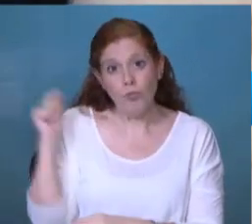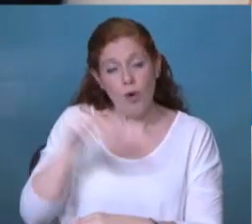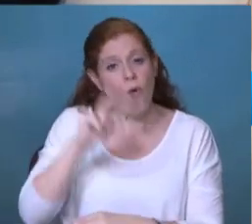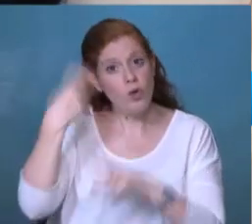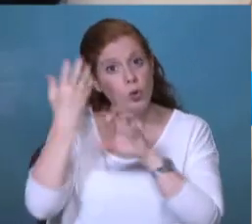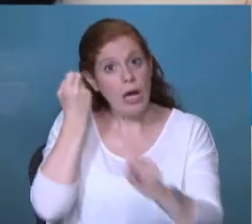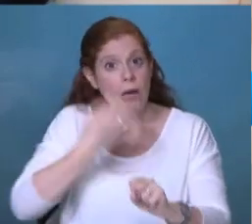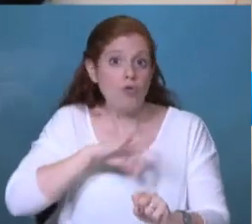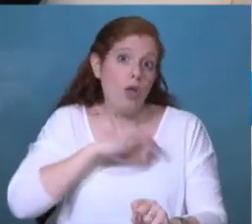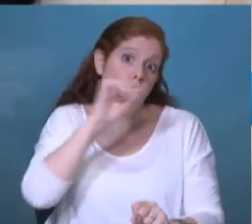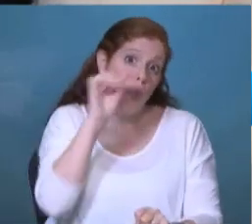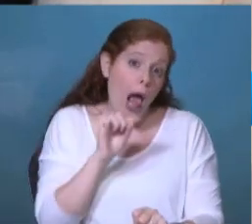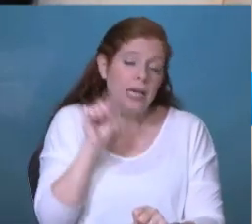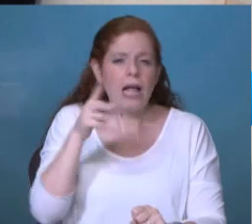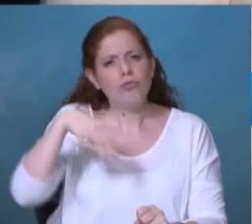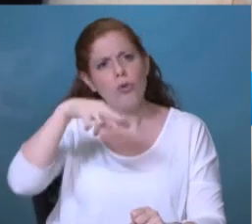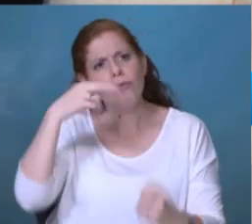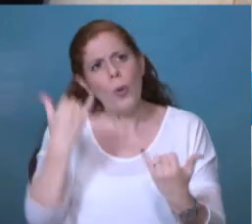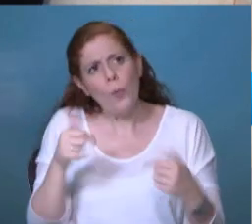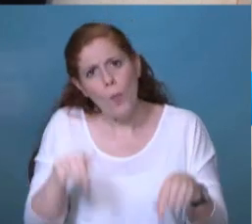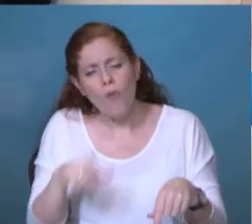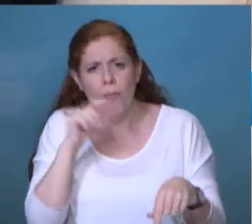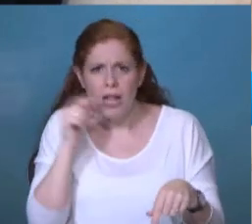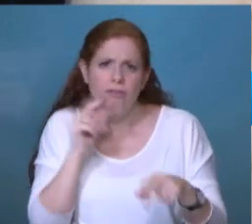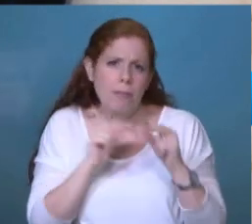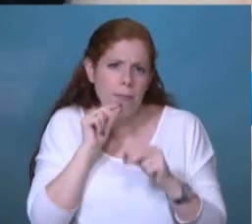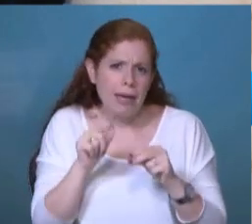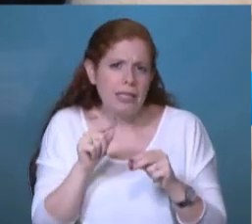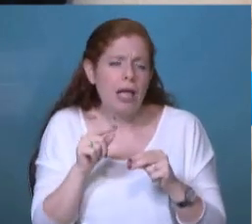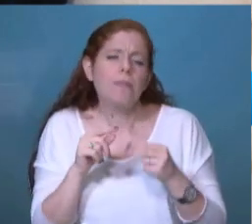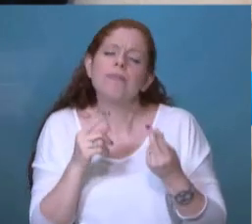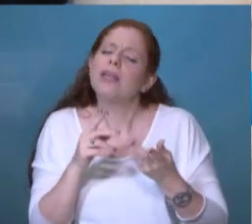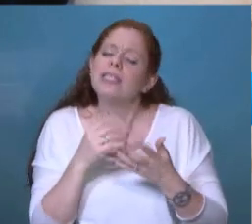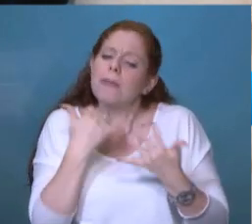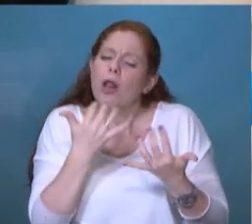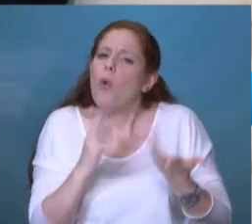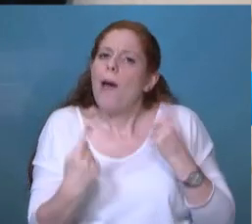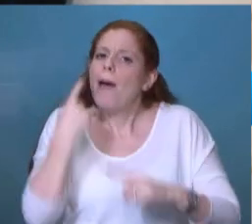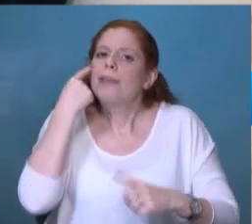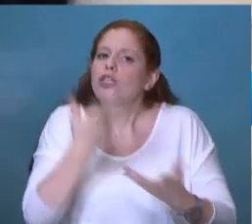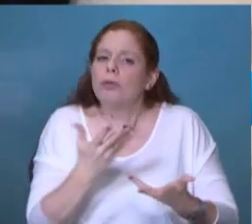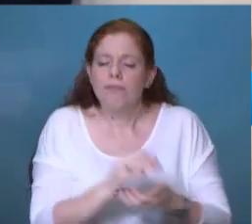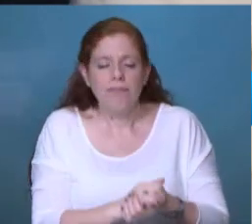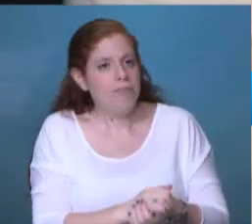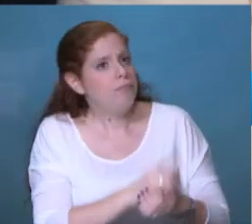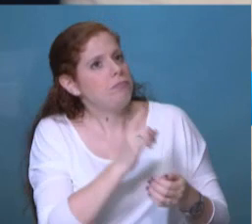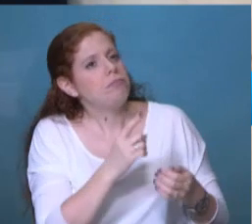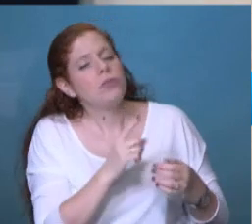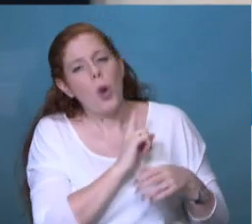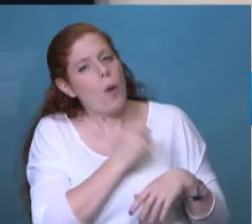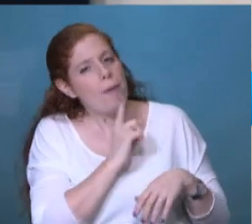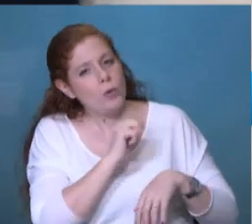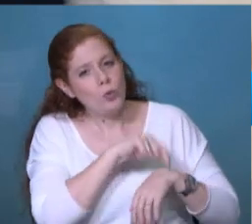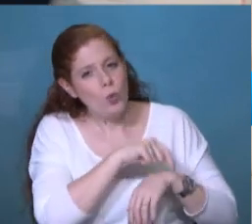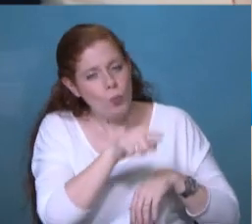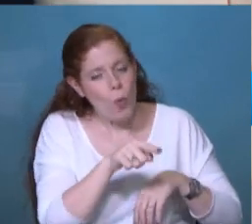את מסתובבת היום כאן ובתל אביב, מדברת איתם. תהיה לנו משהו בלתי אמצעי על התחושה, על ההתרשמות, על האנרגיות. לא מעט שעות שלי מואב כאן ושוחחתי